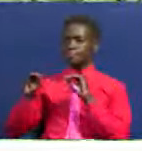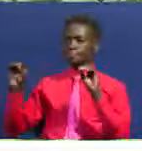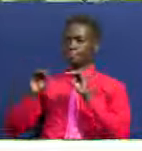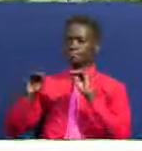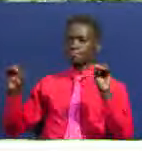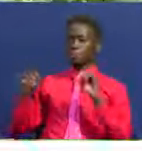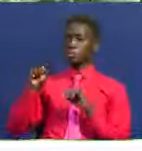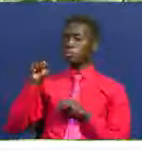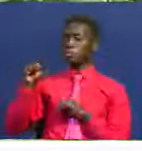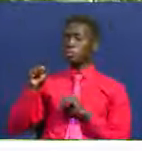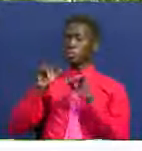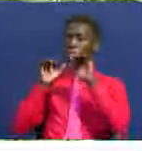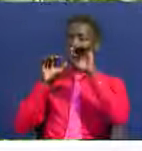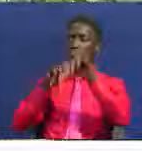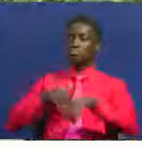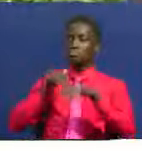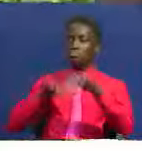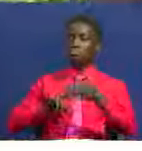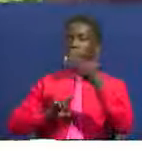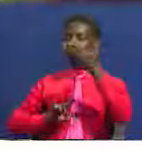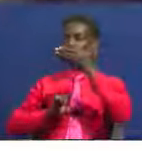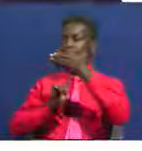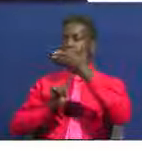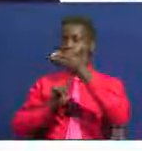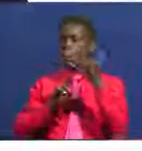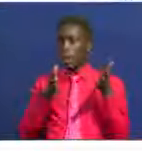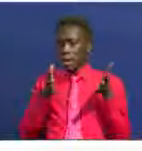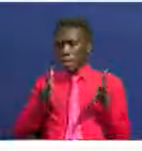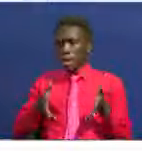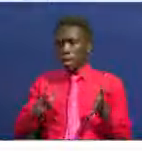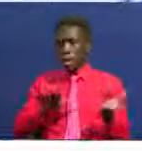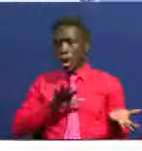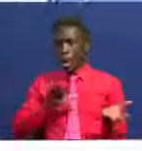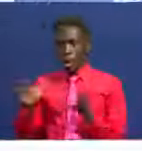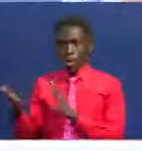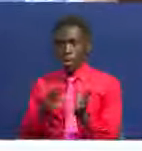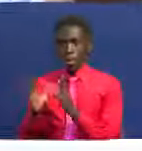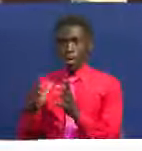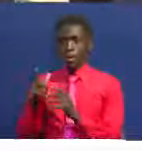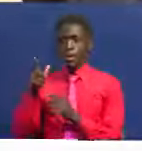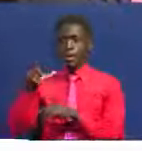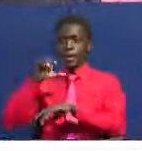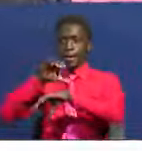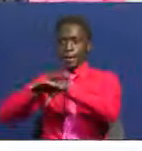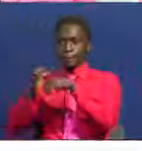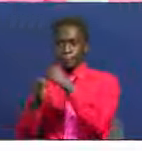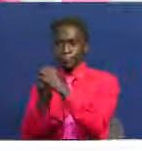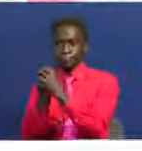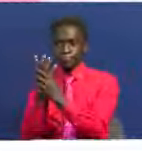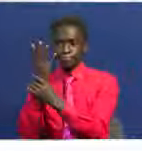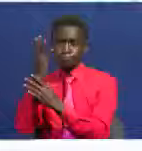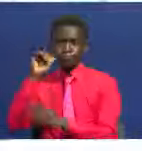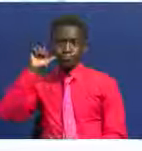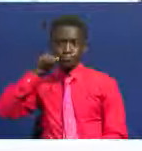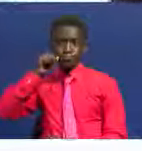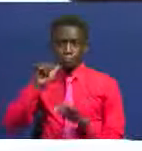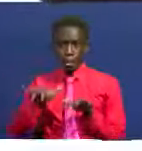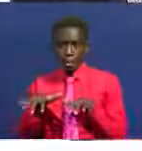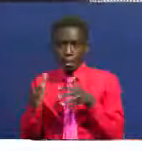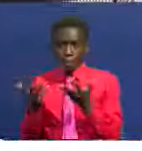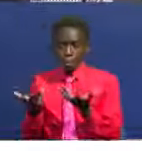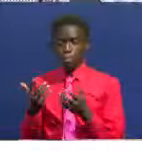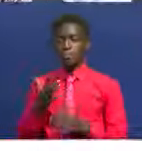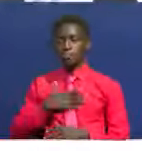ya kisasa yenye wanaweza patia masao. Ukiangalia hii area yetu, ukiangalia ni mbali